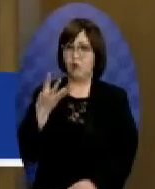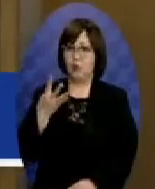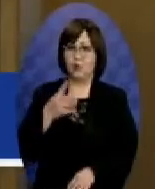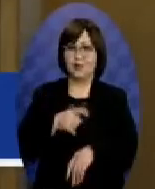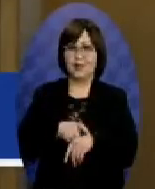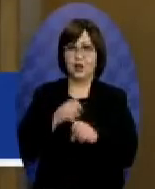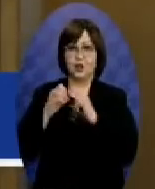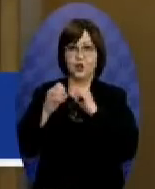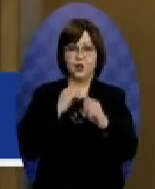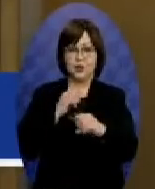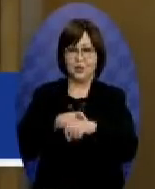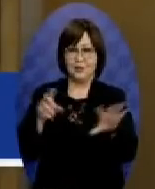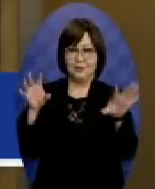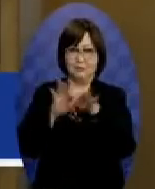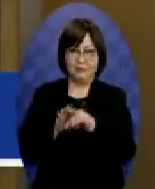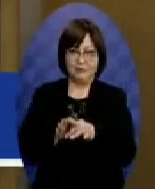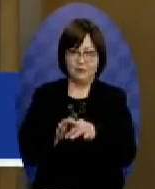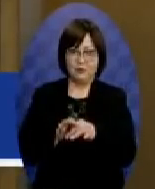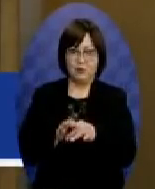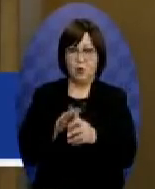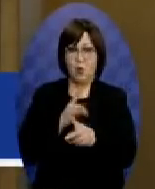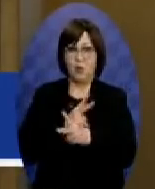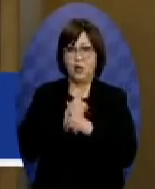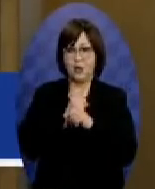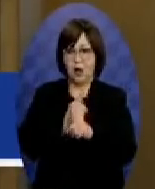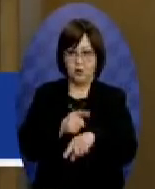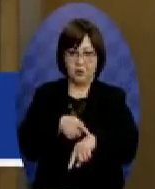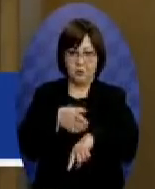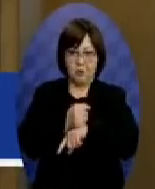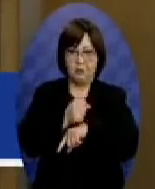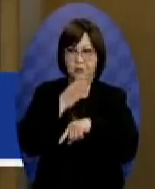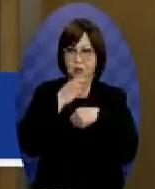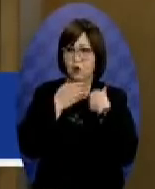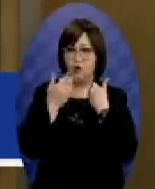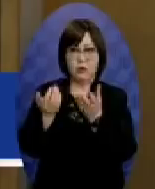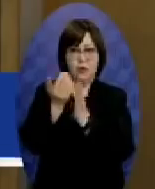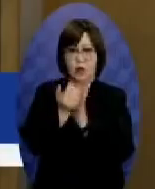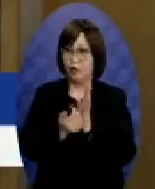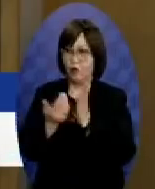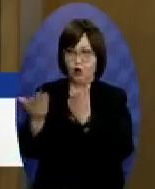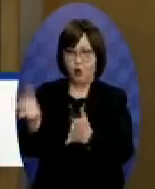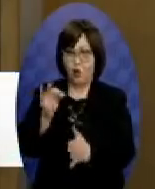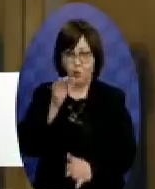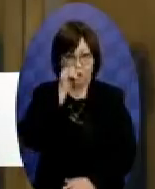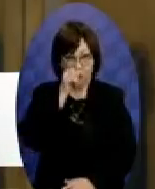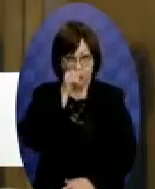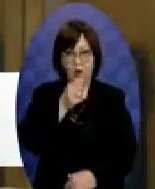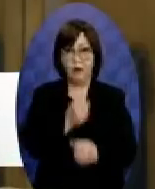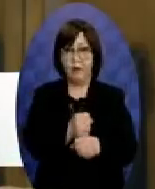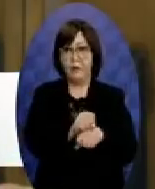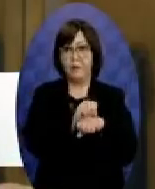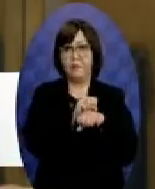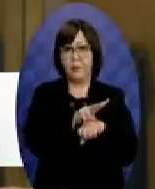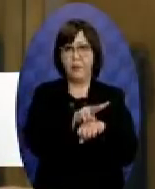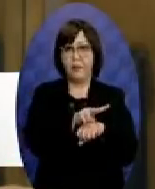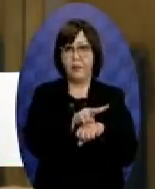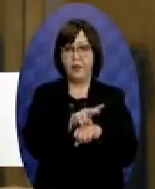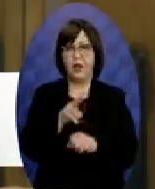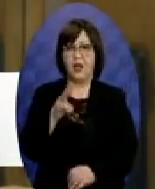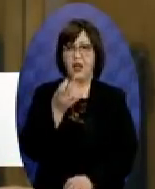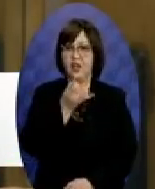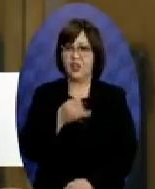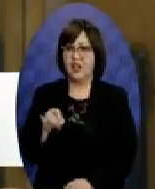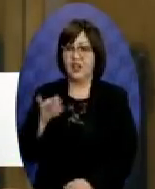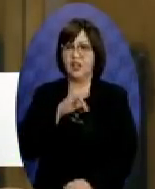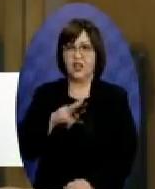хугацаанд мэдүүлгээ гаргаж бүртгүүлээгүй мэдүүлээгүй байх юм бол нийтийн албанаас халагдах хүртлийн юм хуулийн зохицуулттай. Тэгээ нийтийн албан тушаалтнуудын хөрөнгө орлогын